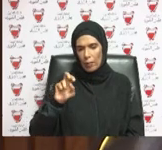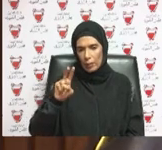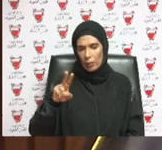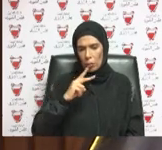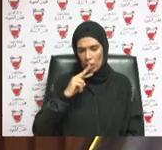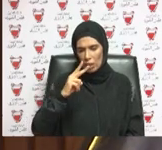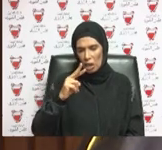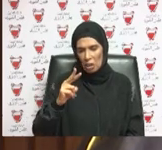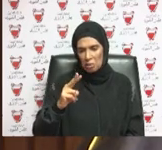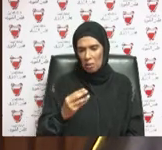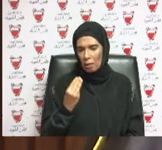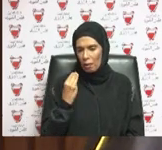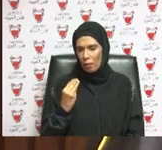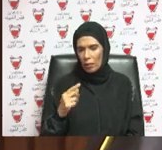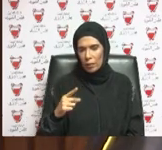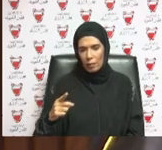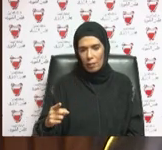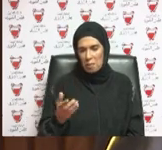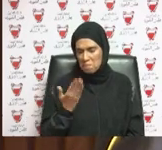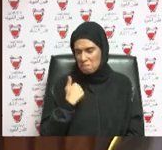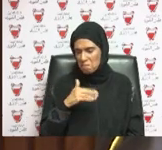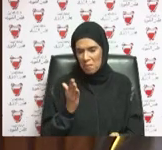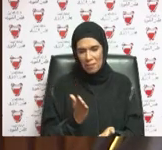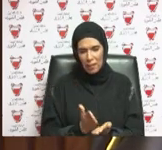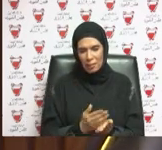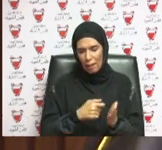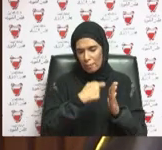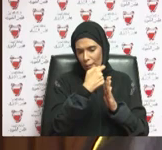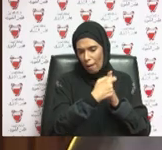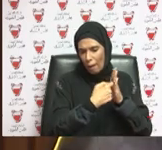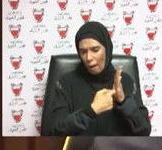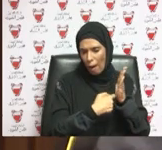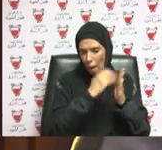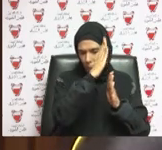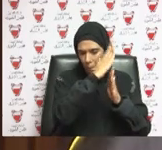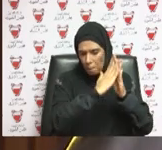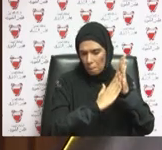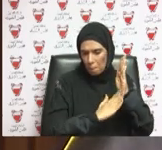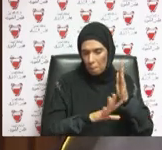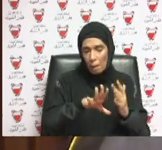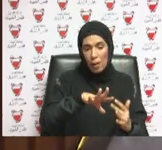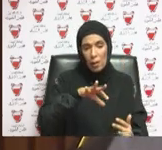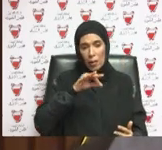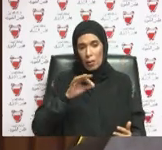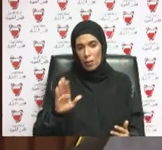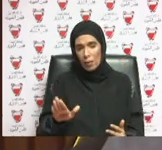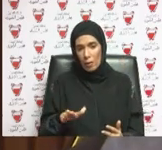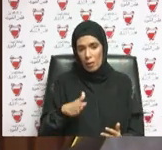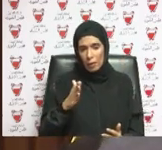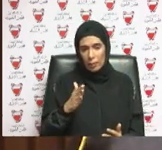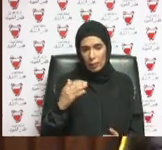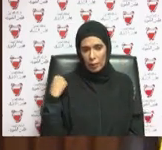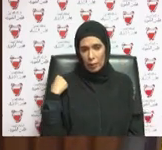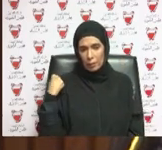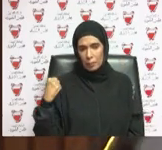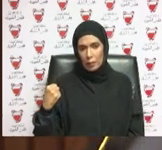واثنيت الأقوال موفيت حقك، لو مليت الصحيفة، لو خيروني كيف هي تدعى الأبطال،